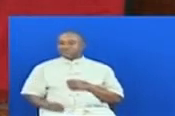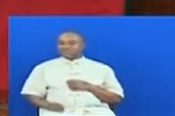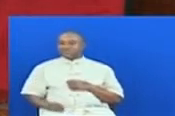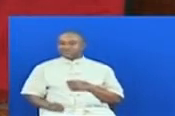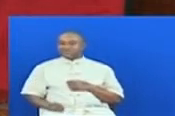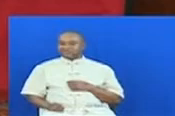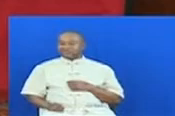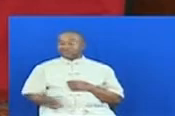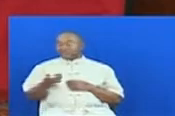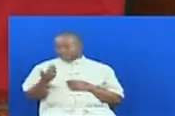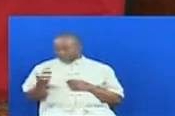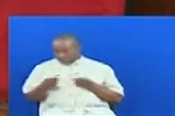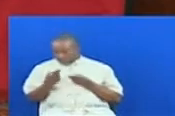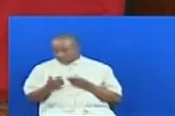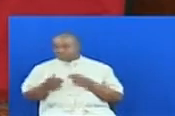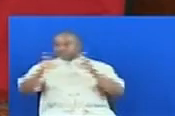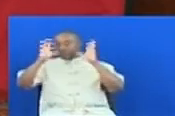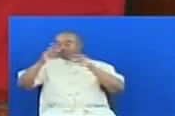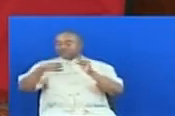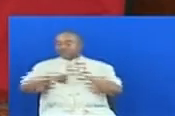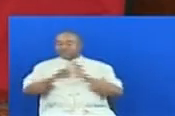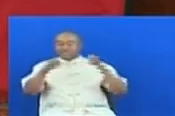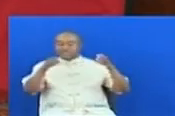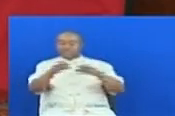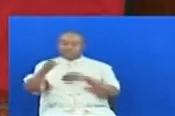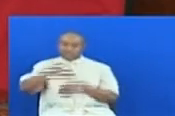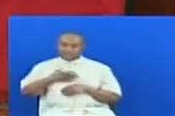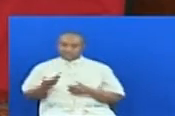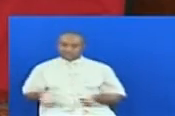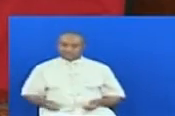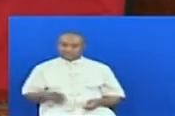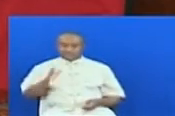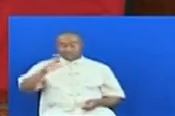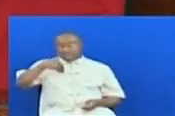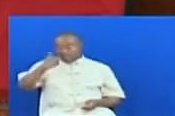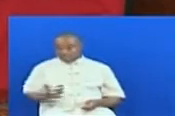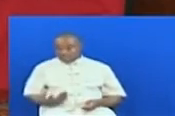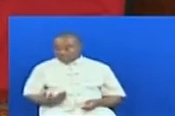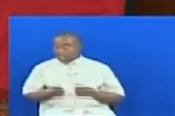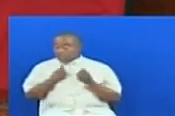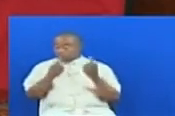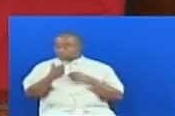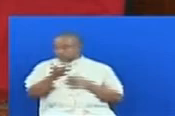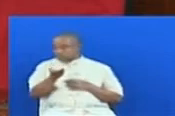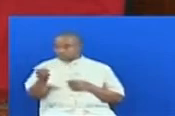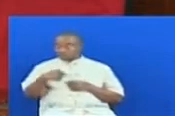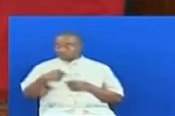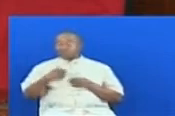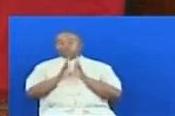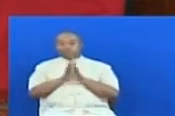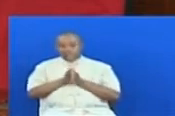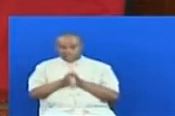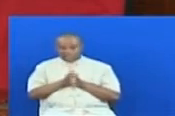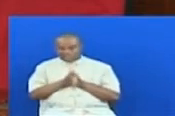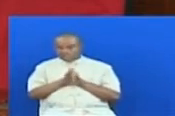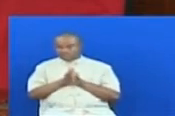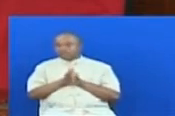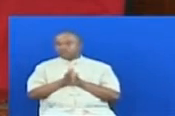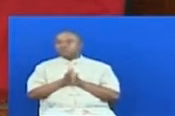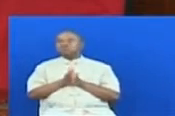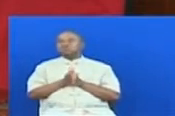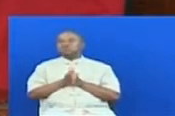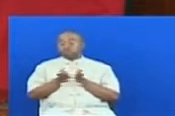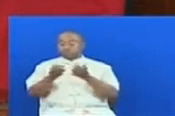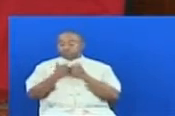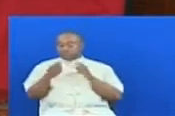au taarifa ya kamati yetu. Kwa hiyo baada ya kuyasema hayo, Mheshimiwa Naibu Spika, mimi nakushukuru sana kwa kunipa nafasi hii